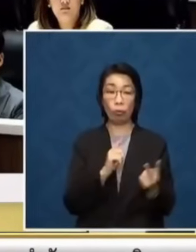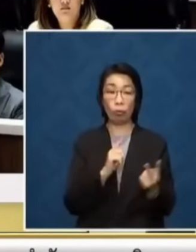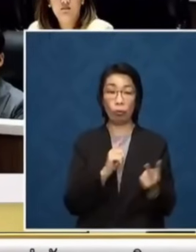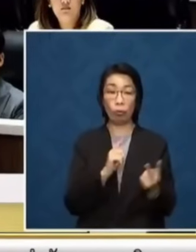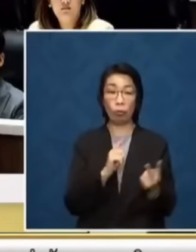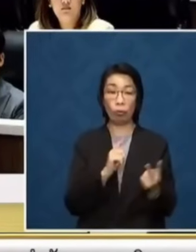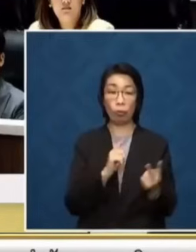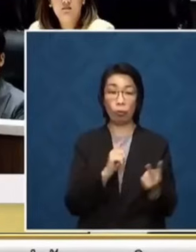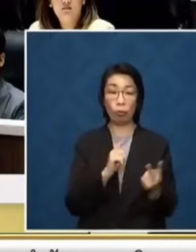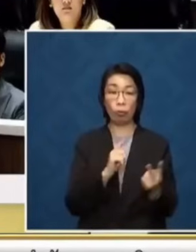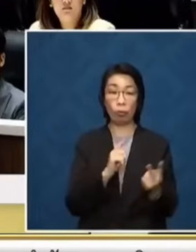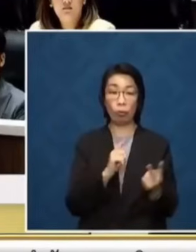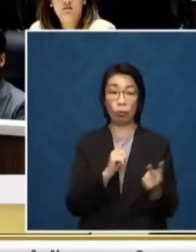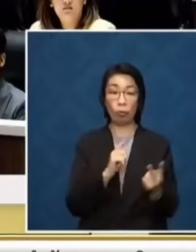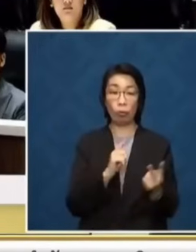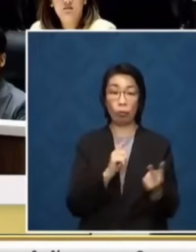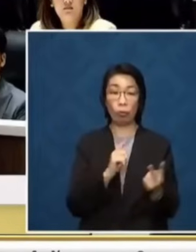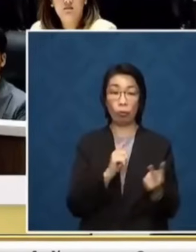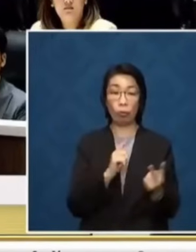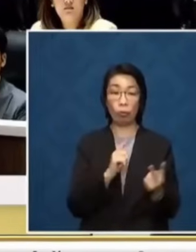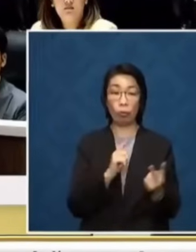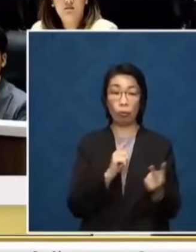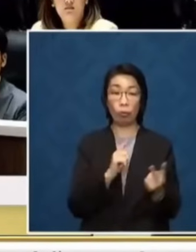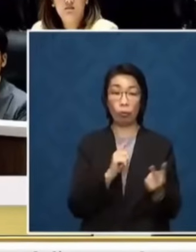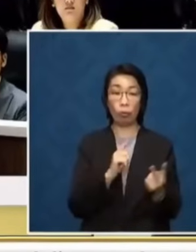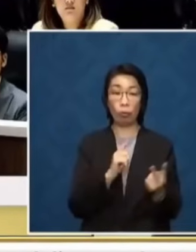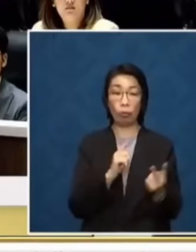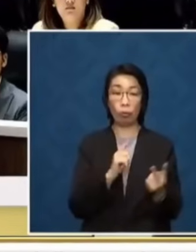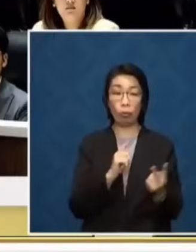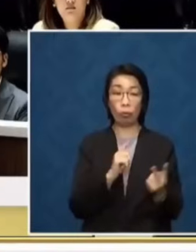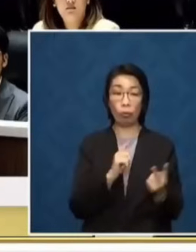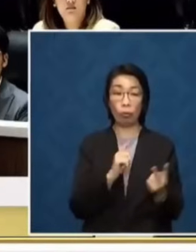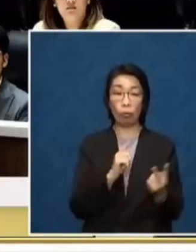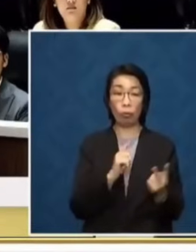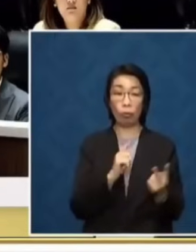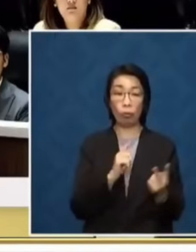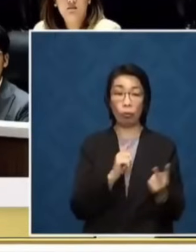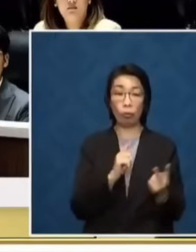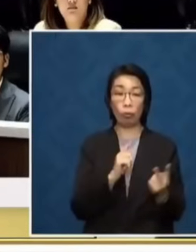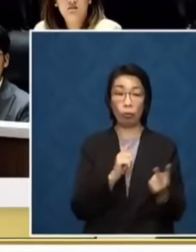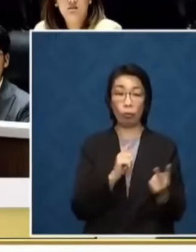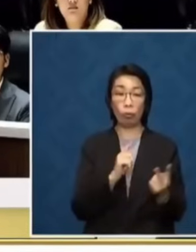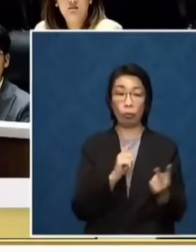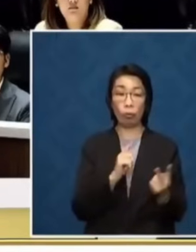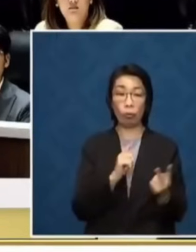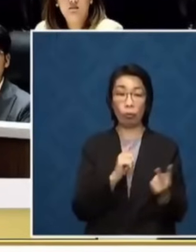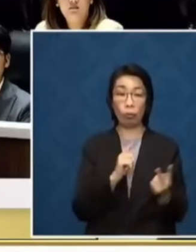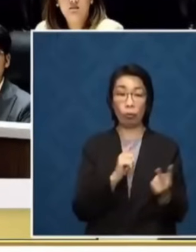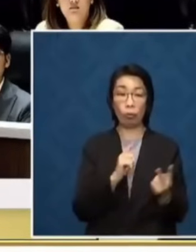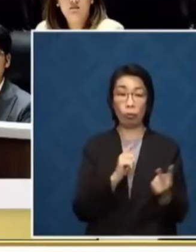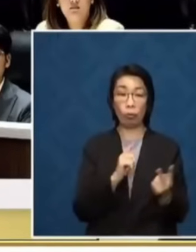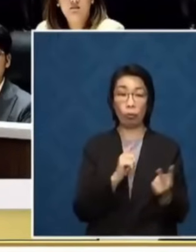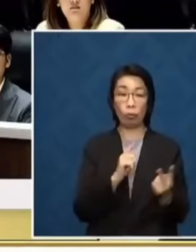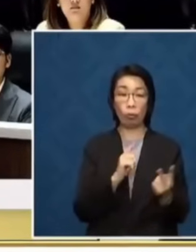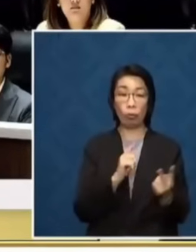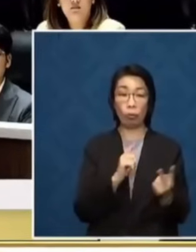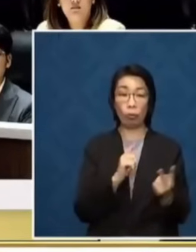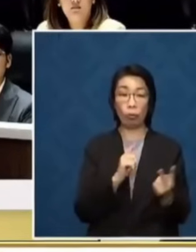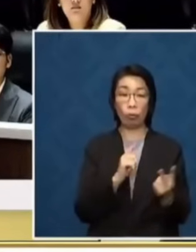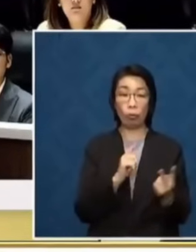งกระทู้ถามสดแล้วอยู่ๆปรากฏว่าเบี้ยวเฉยๆเรื่องนี้กลายเป็นประเ